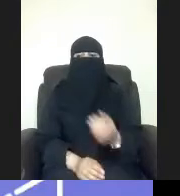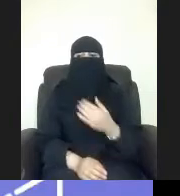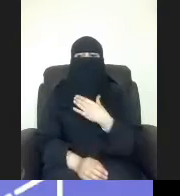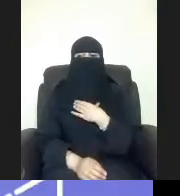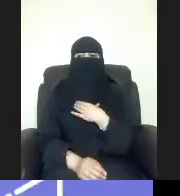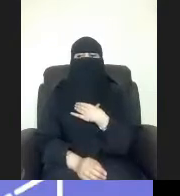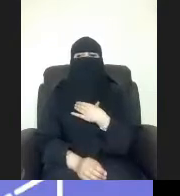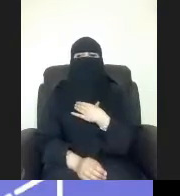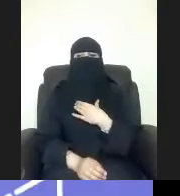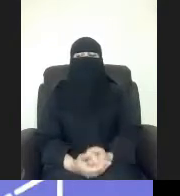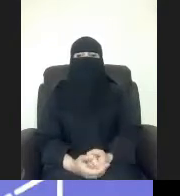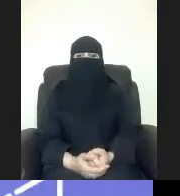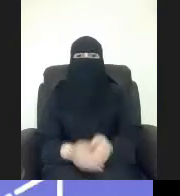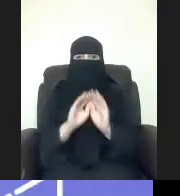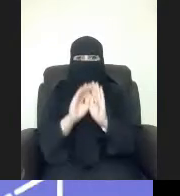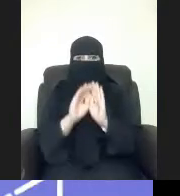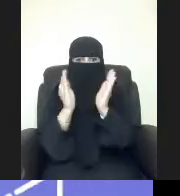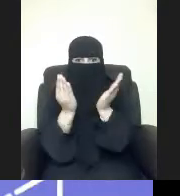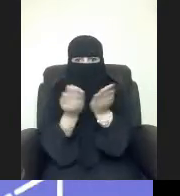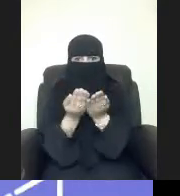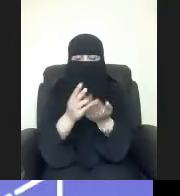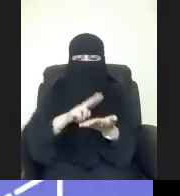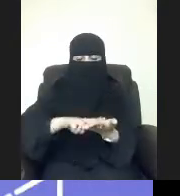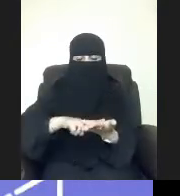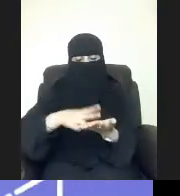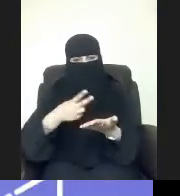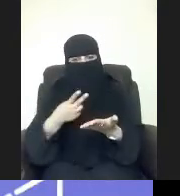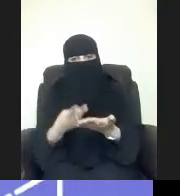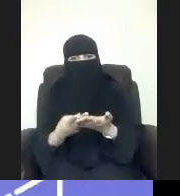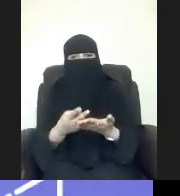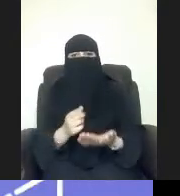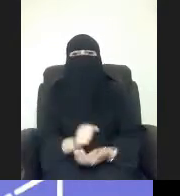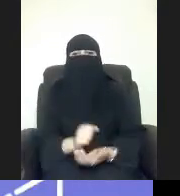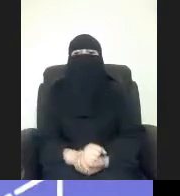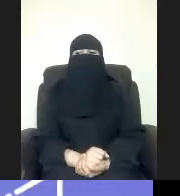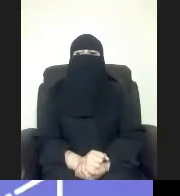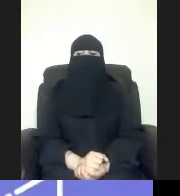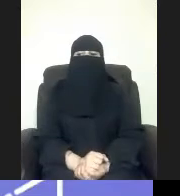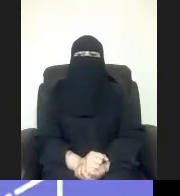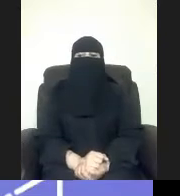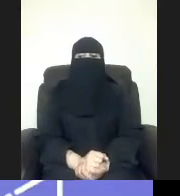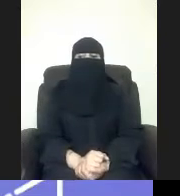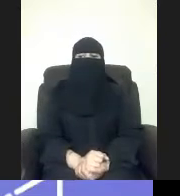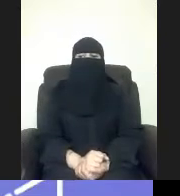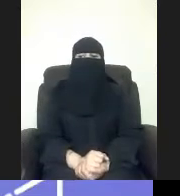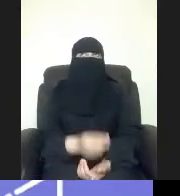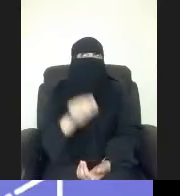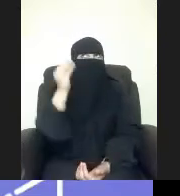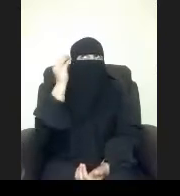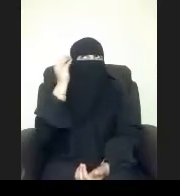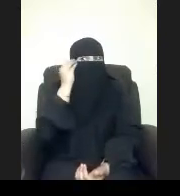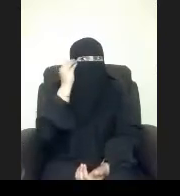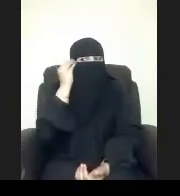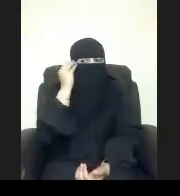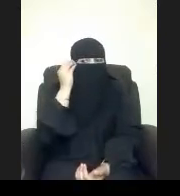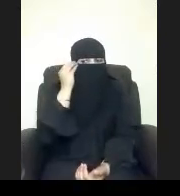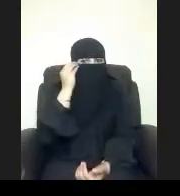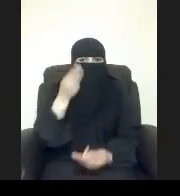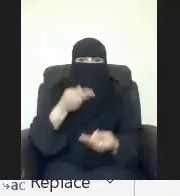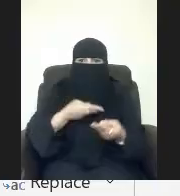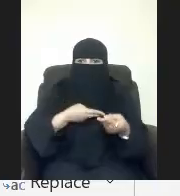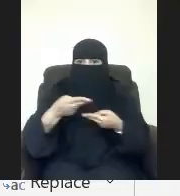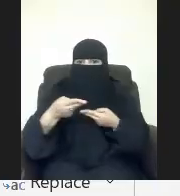الفصول المقلوبة. تفضل دكتور حسن، حول موضوع تفاعل المعلم مع المتعلم